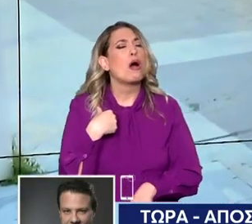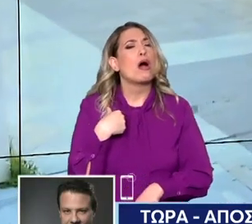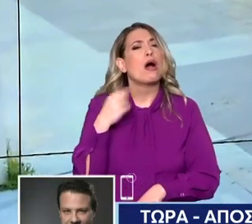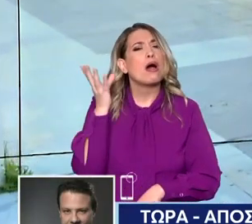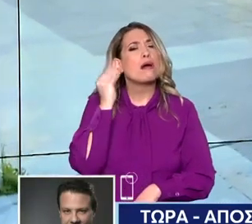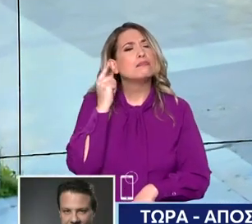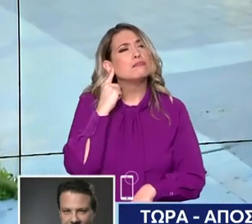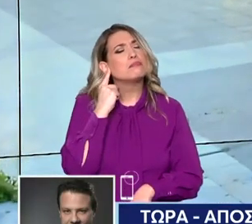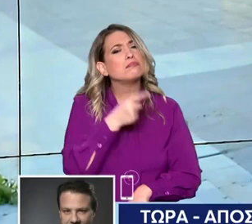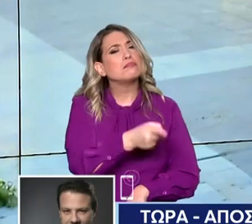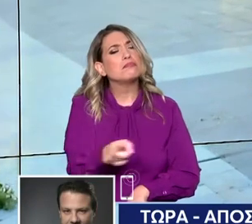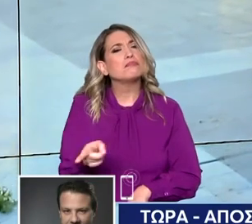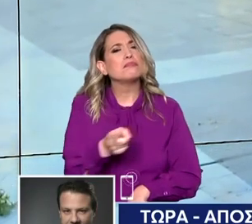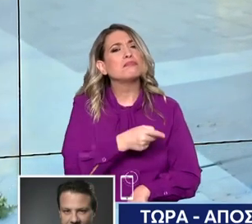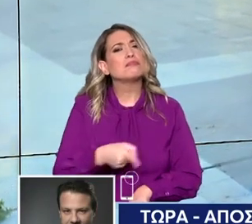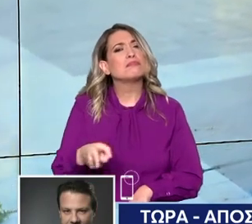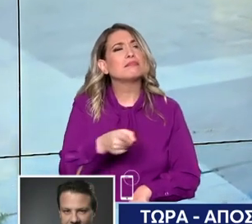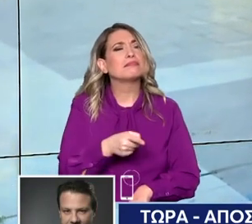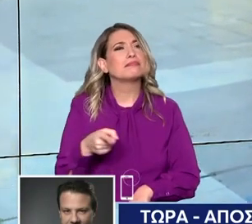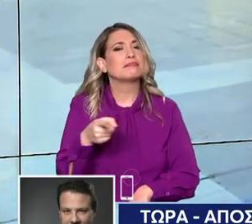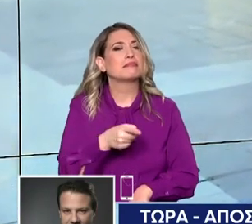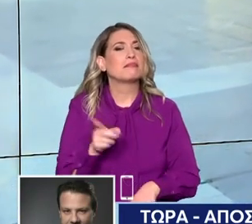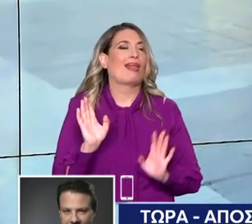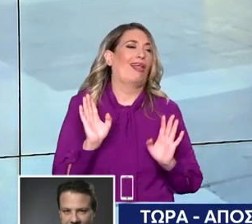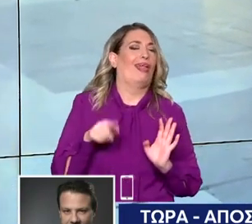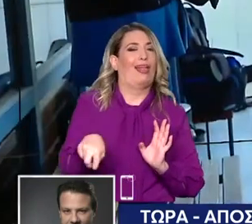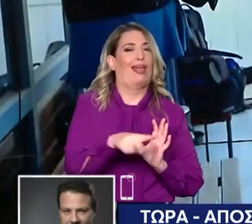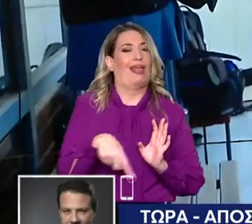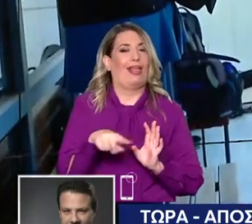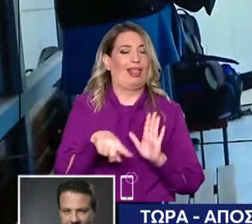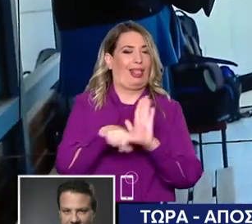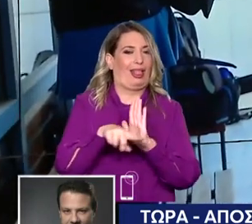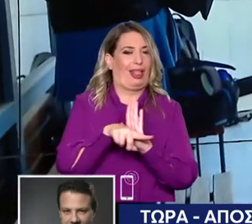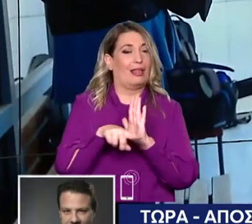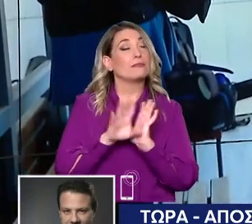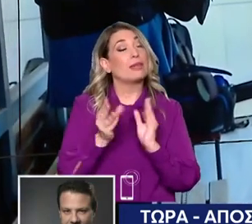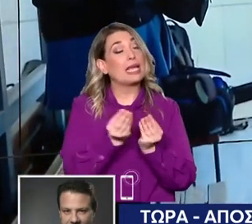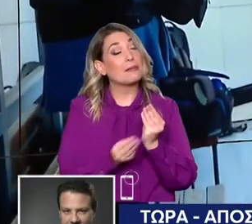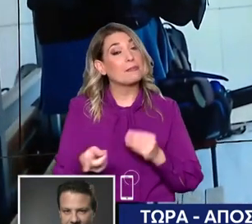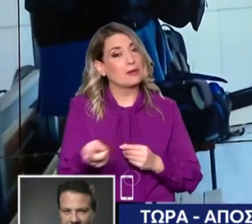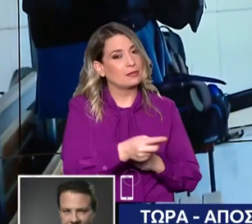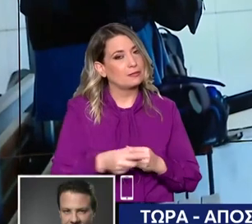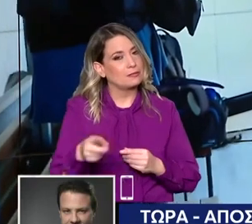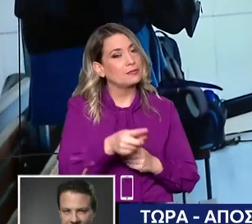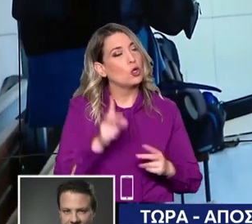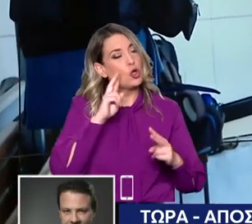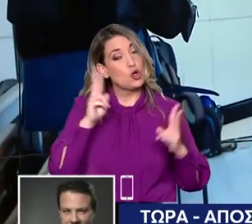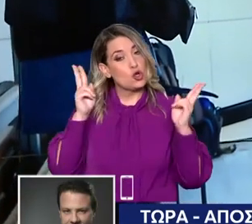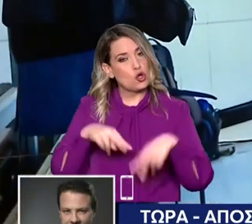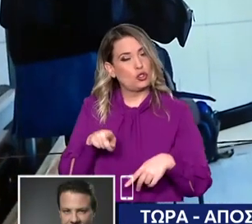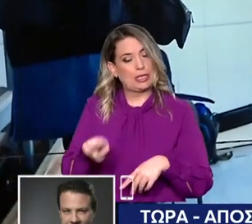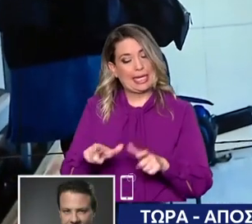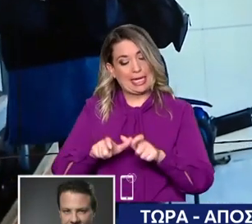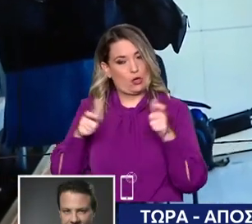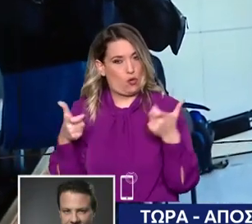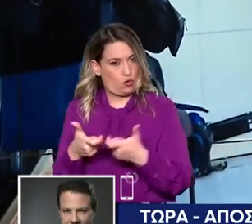απλά να μην ε ακουστεί ότι είναι κάποια ομάδα δεν ξέρω και εγώ τι υ περισσότεροι γνώριζαν την οικογένεια από αυτούς τους ανθρώπους